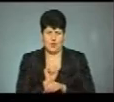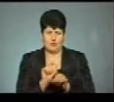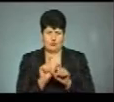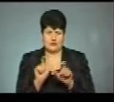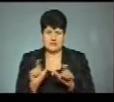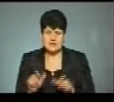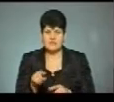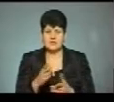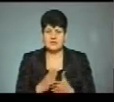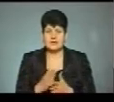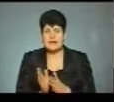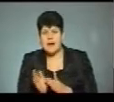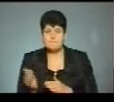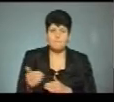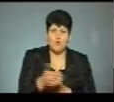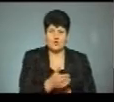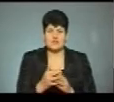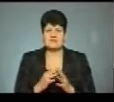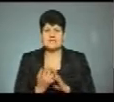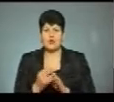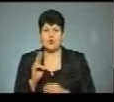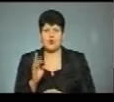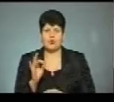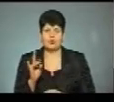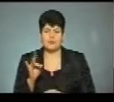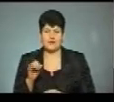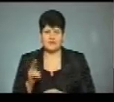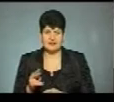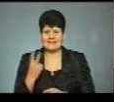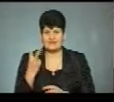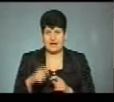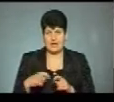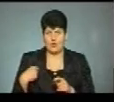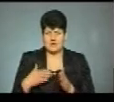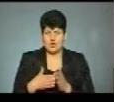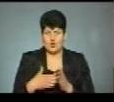Він знаходиться на повороті в село Конопківка за 2 кілометри від санаторію